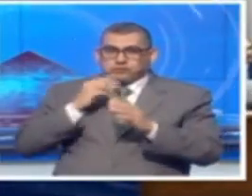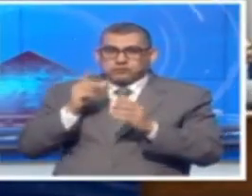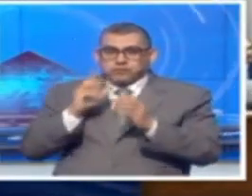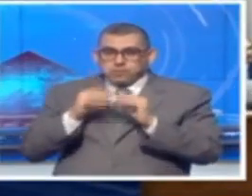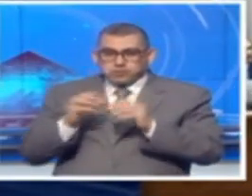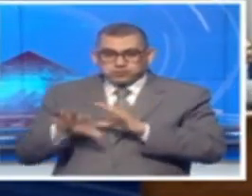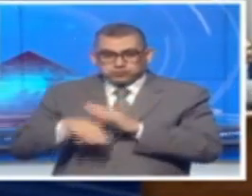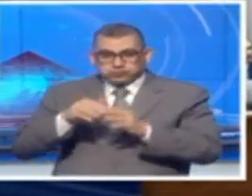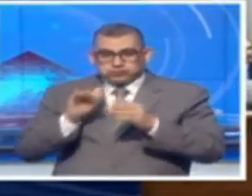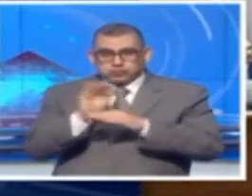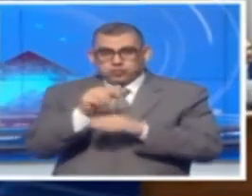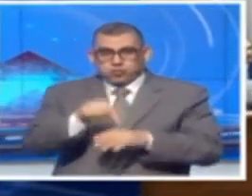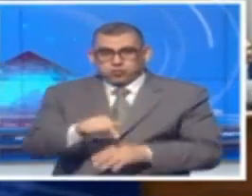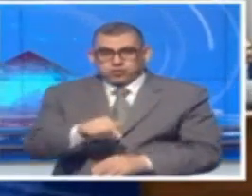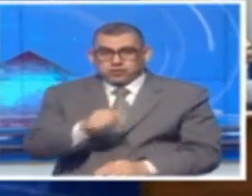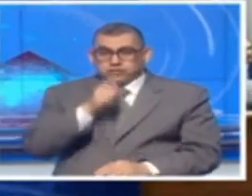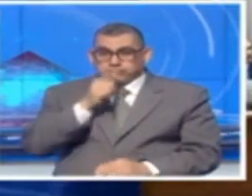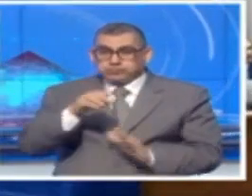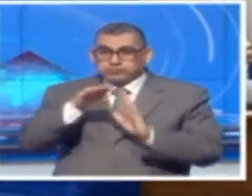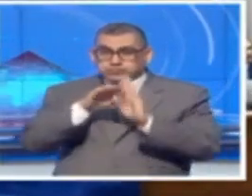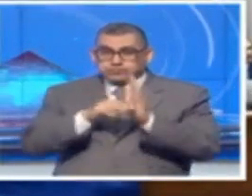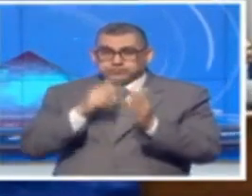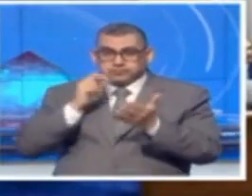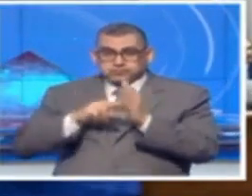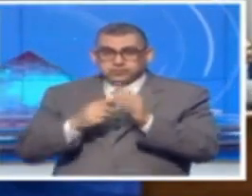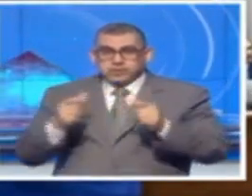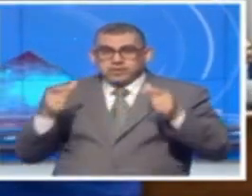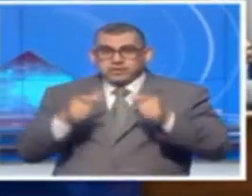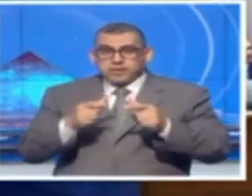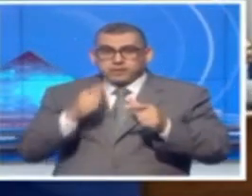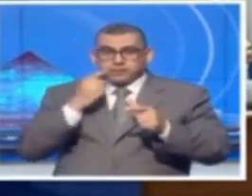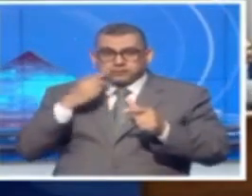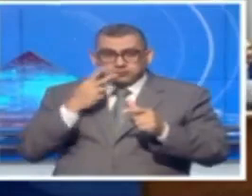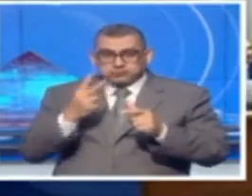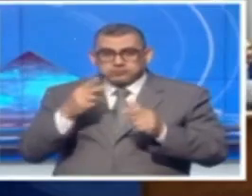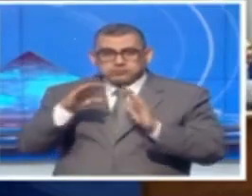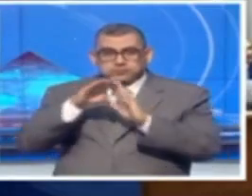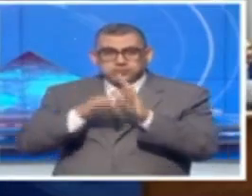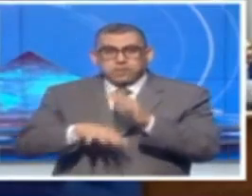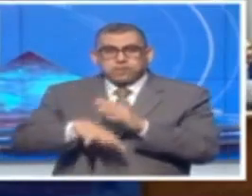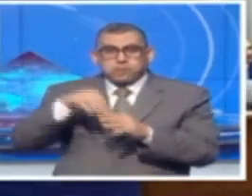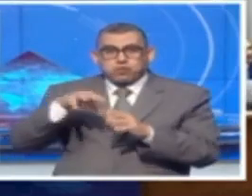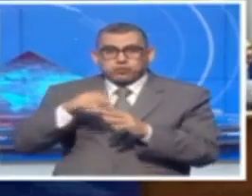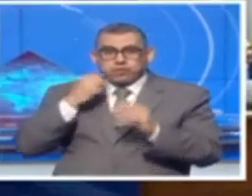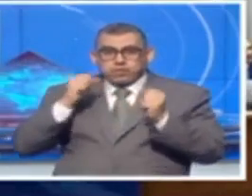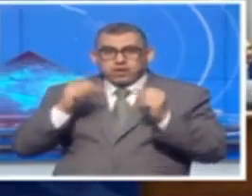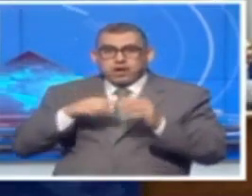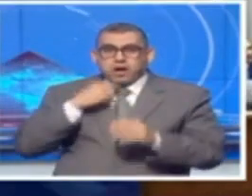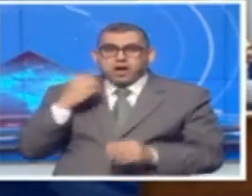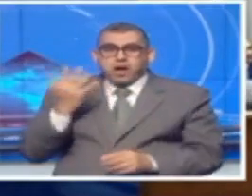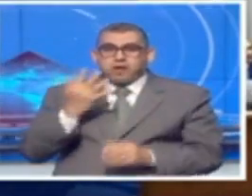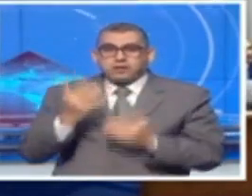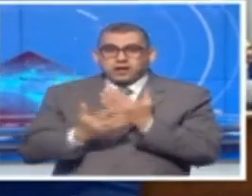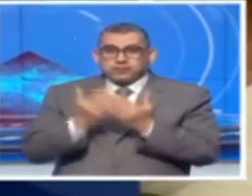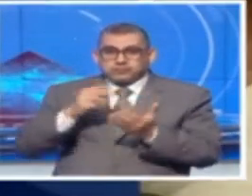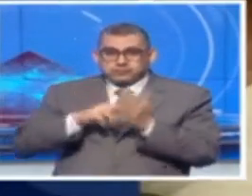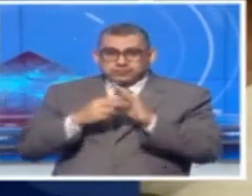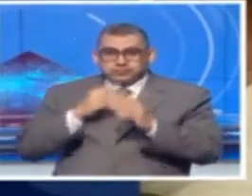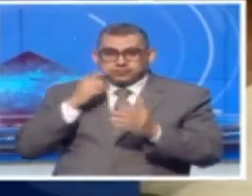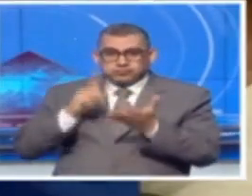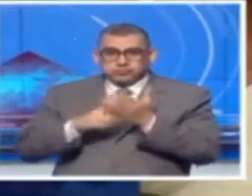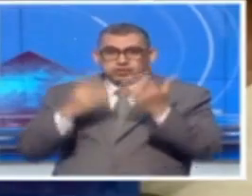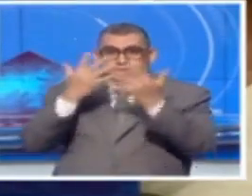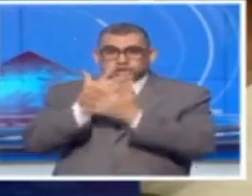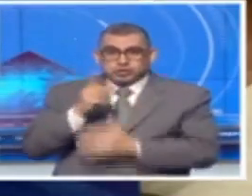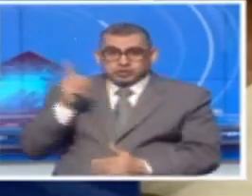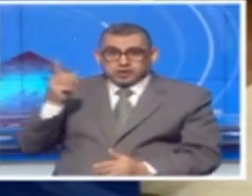وتأمينها للاستهلاك المحلي. كما تطرق الاجتماع إلى استعراض مشروعات الطاقة الخضراء، حيث أبدت